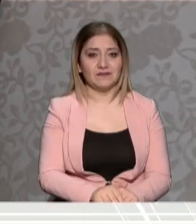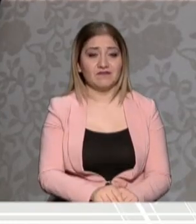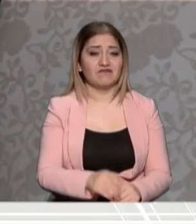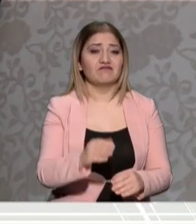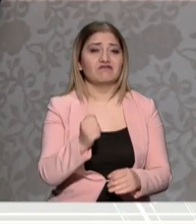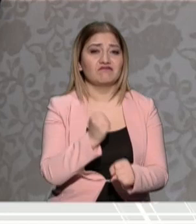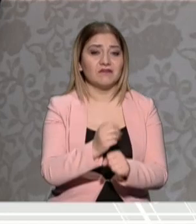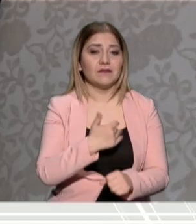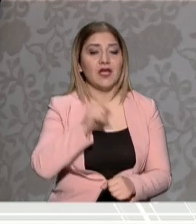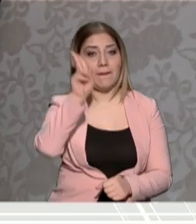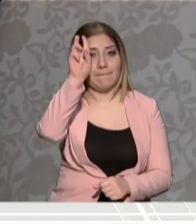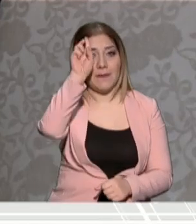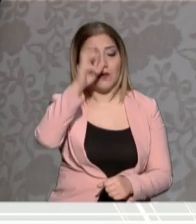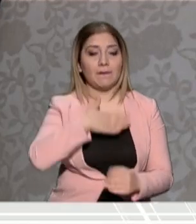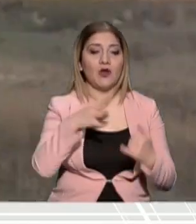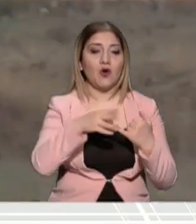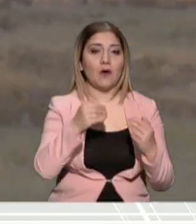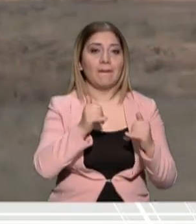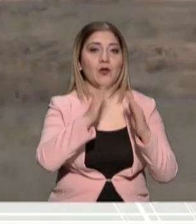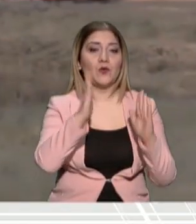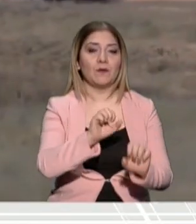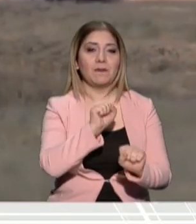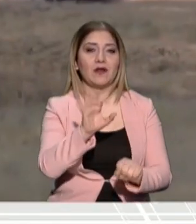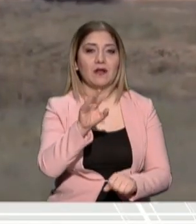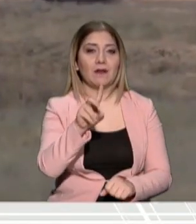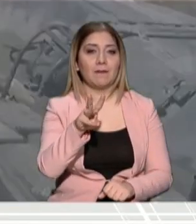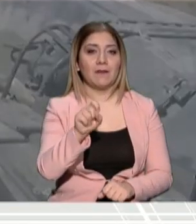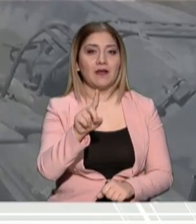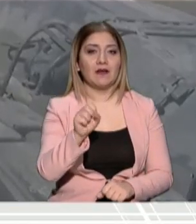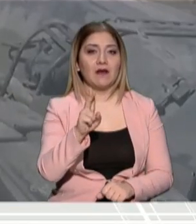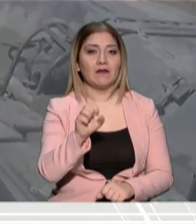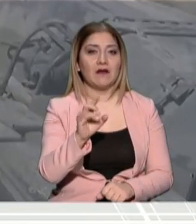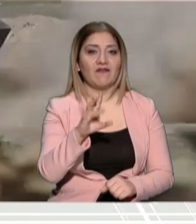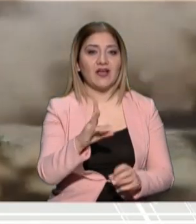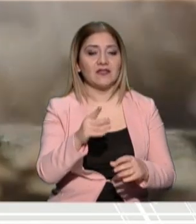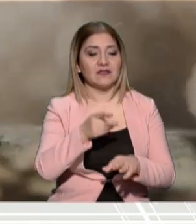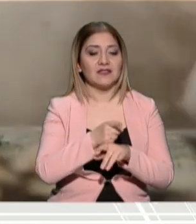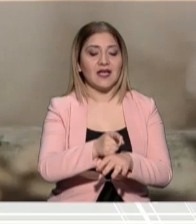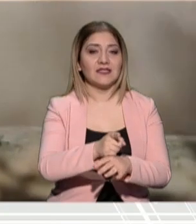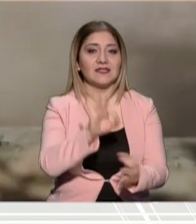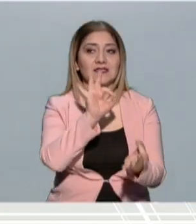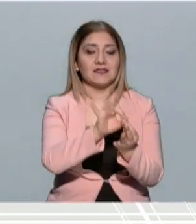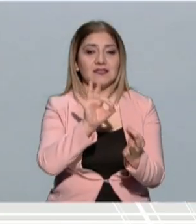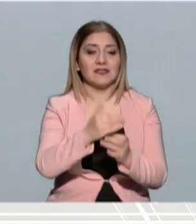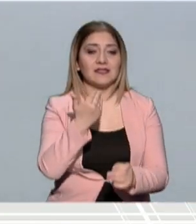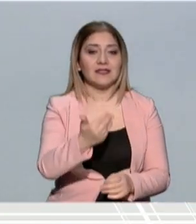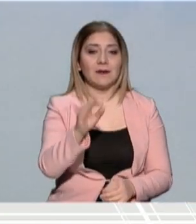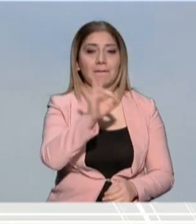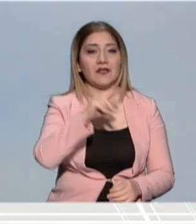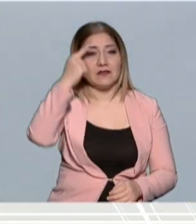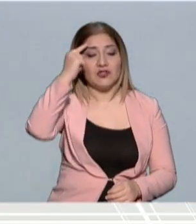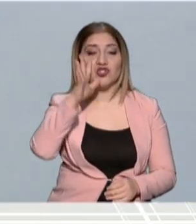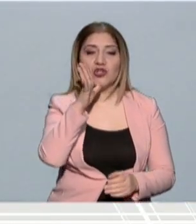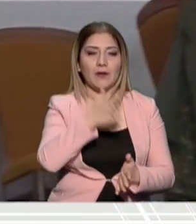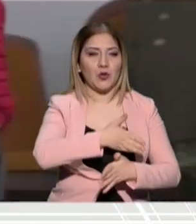այլ պահել ենք մեր երկիրը, մեր հողը, մեր տունը։ Մեխակավանում թշնամու տանկերը խոցելիս տան զավակների նույնիսկ իր մասին